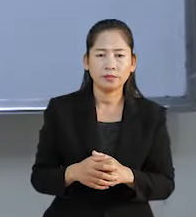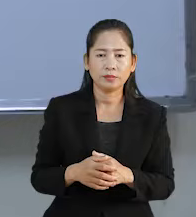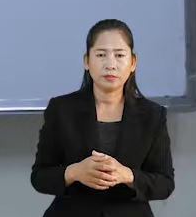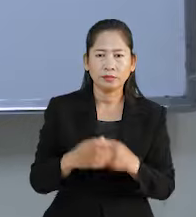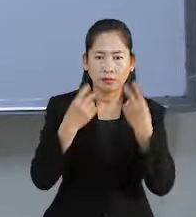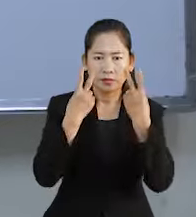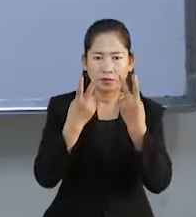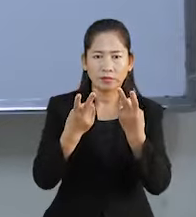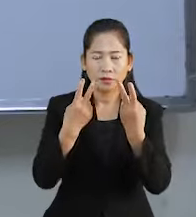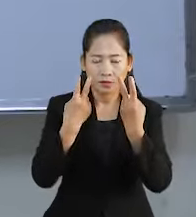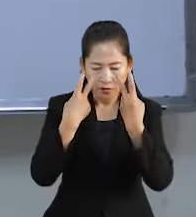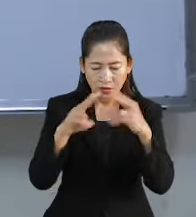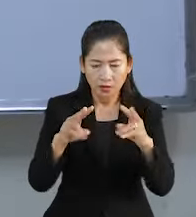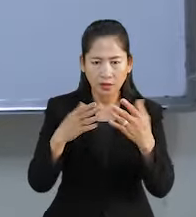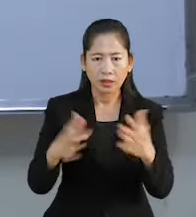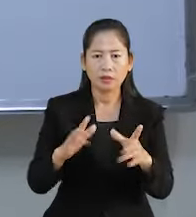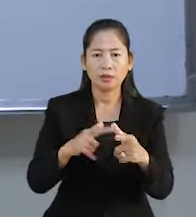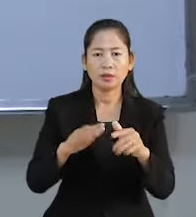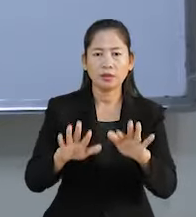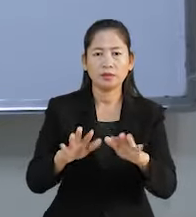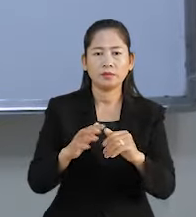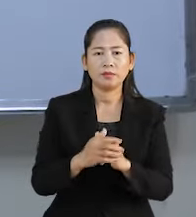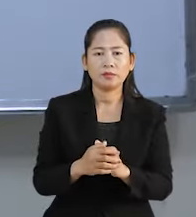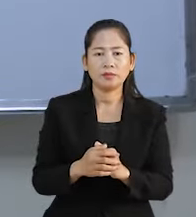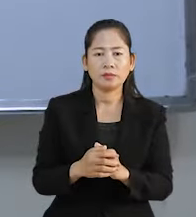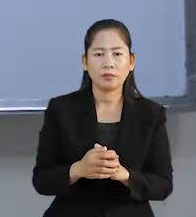កូនមើលឃើញនៅបើទាំងអស់គ្នាកូន